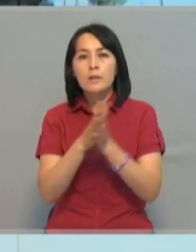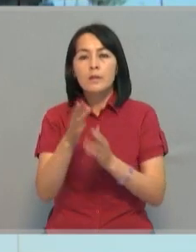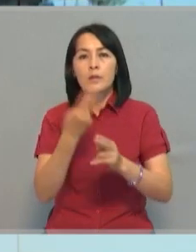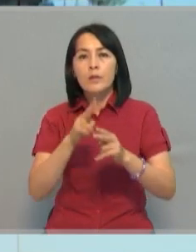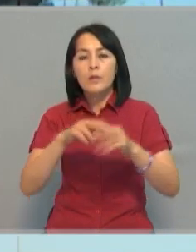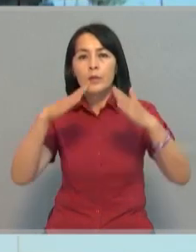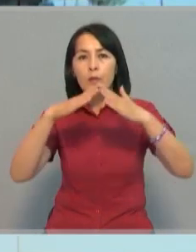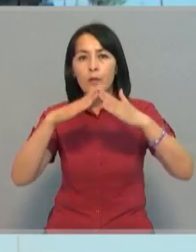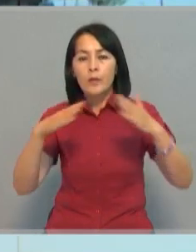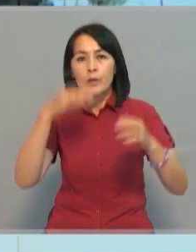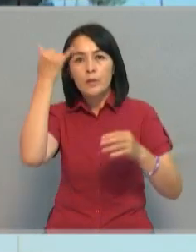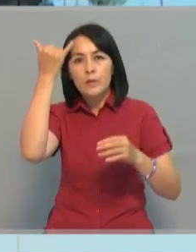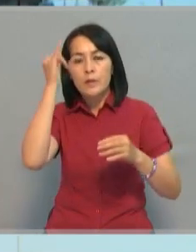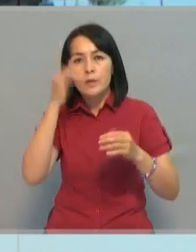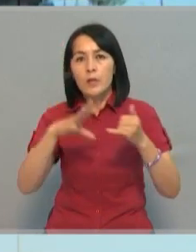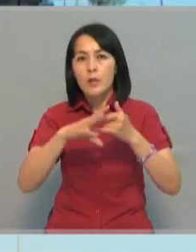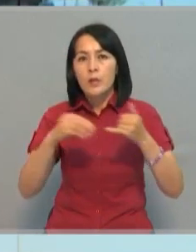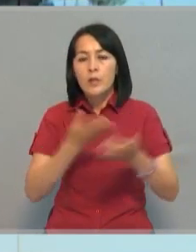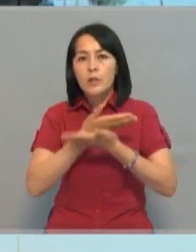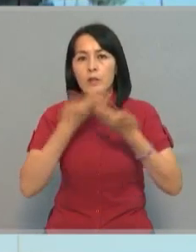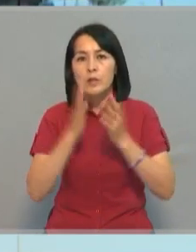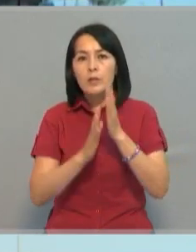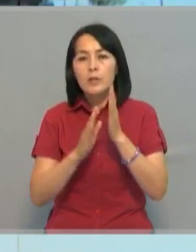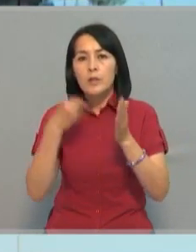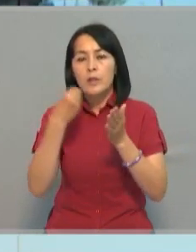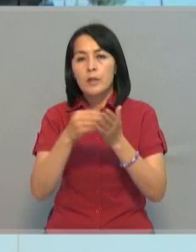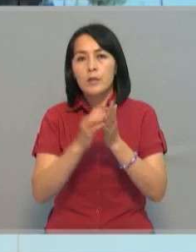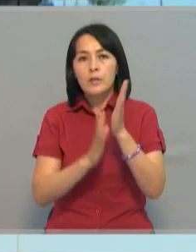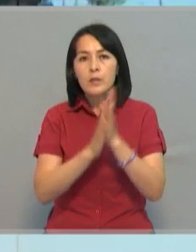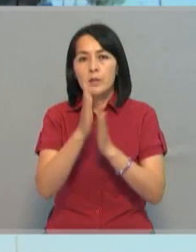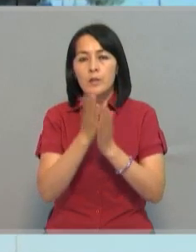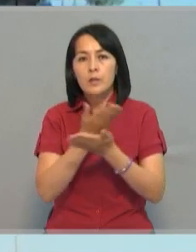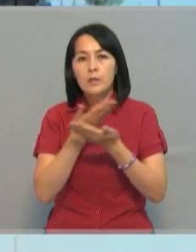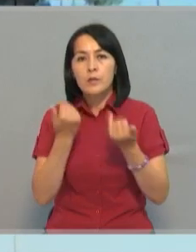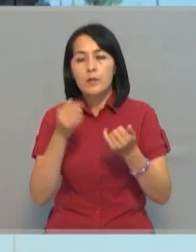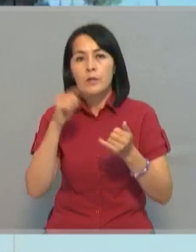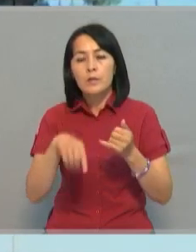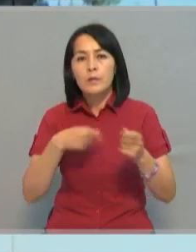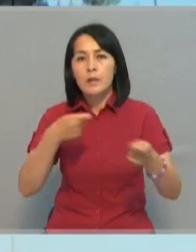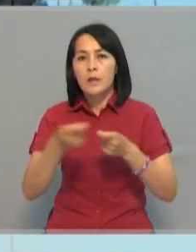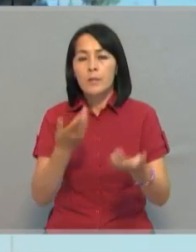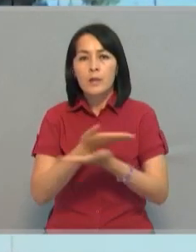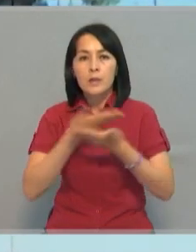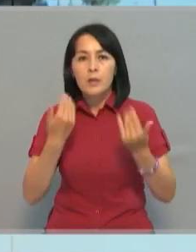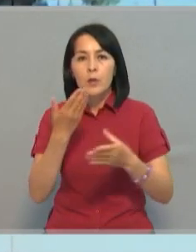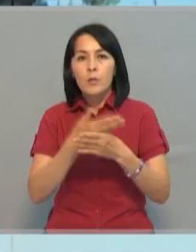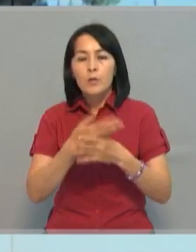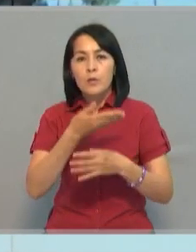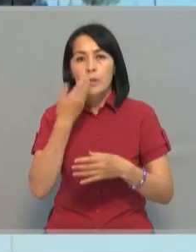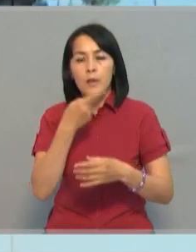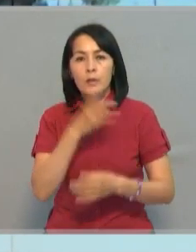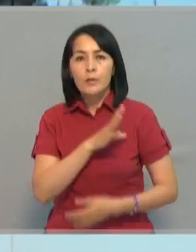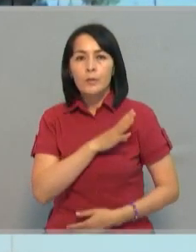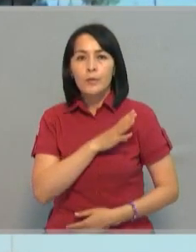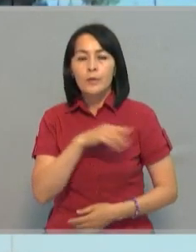Өйткені қорасындағы қарасын жаяйын десе шөп жоқ, сатайын десе баға төмен. Ал әкімдік ешқандай көмек жоғын ашық айтып